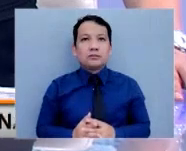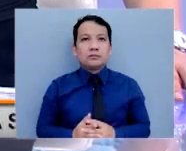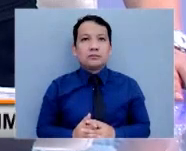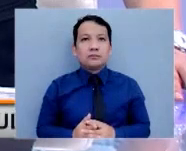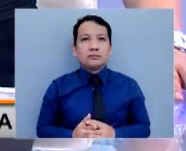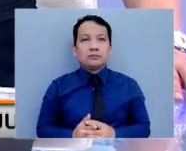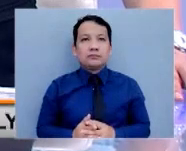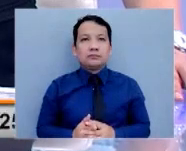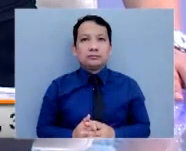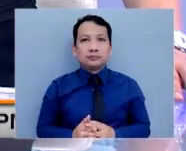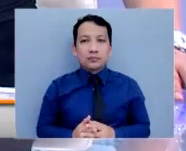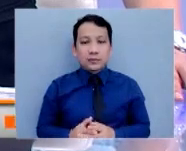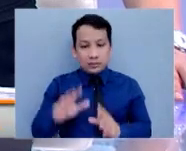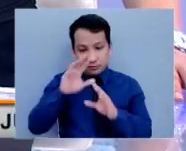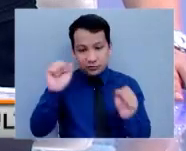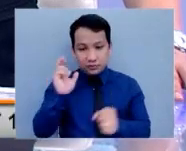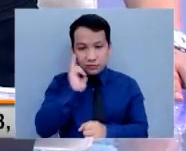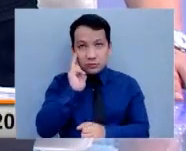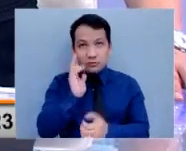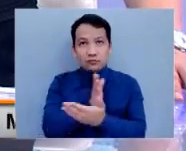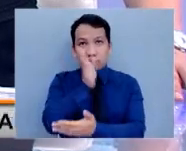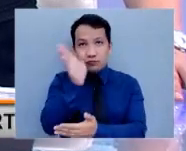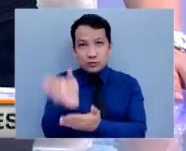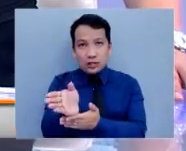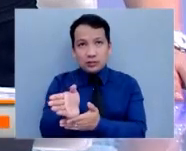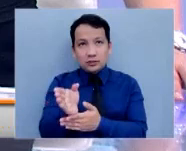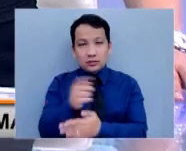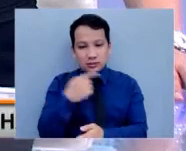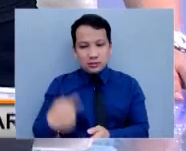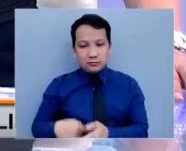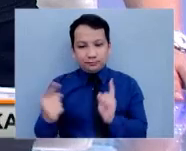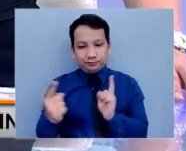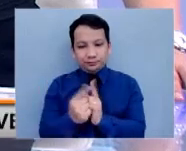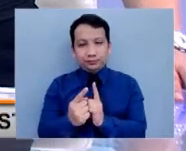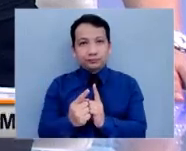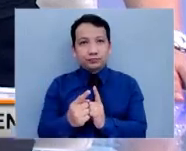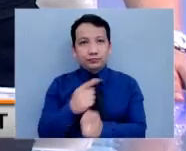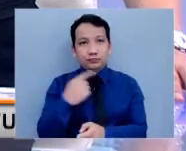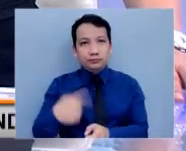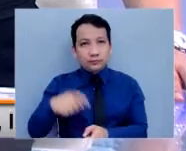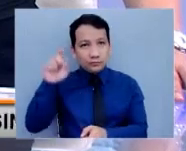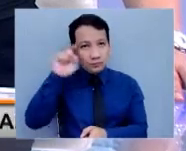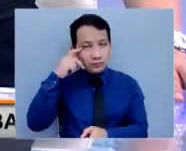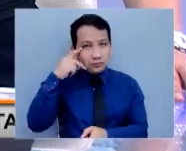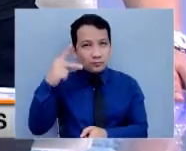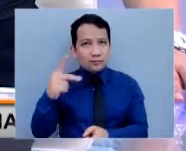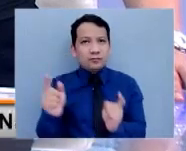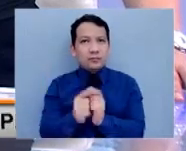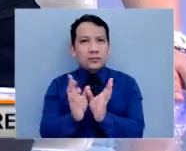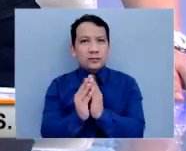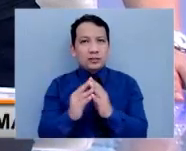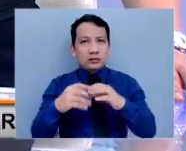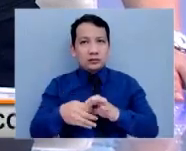Nagsalita ng China si dating Pangulong Rodrigo Duterte at nakipagkita kay Chinese President Xi Jinping. Napag-usapan nila ang relasyon